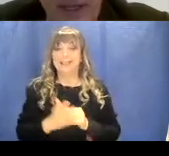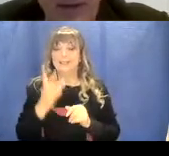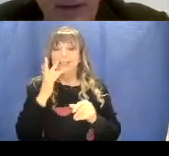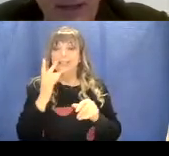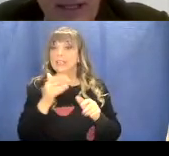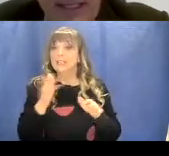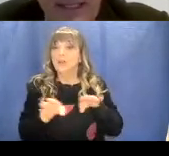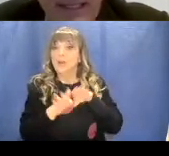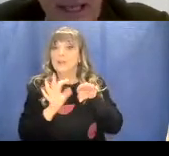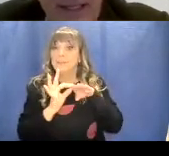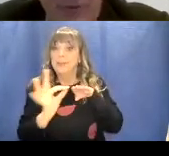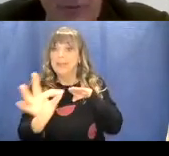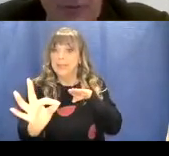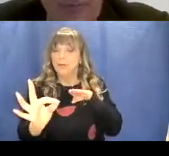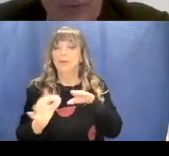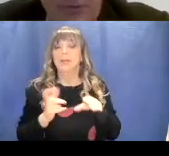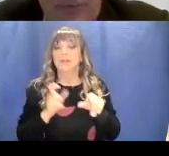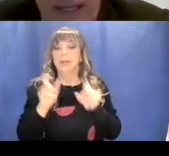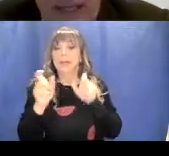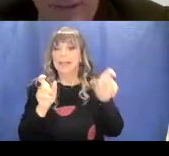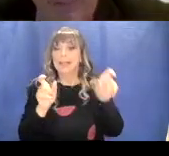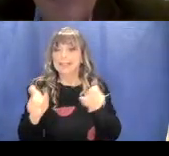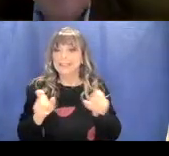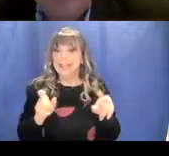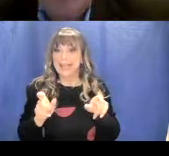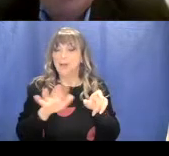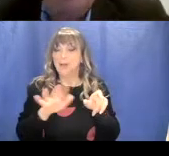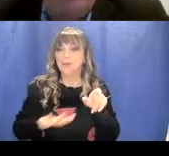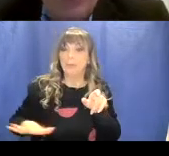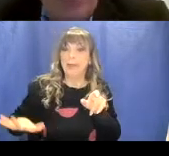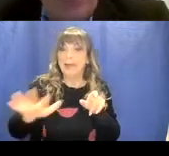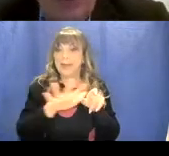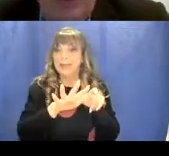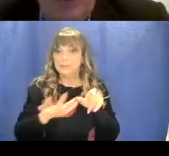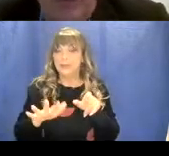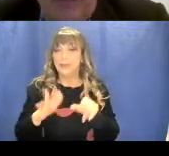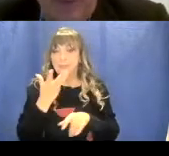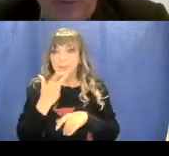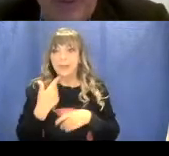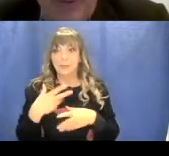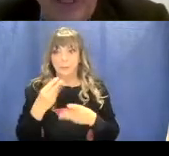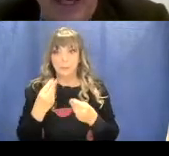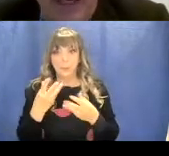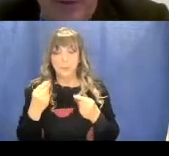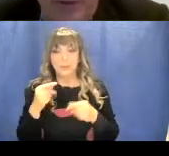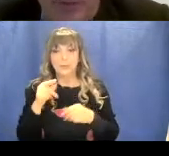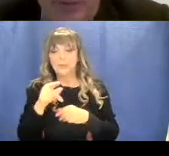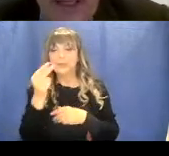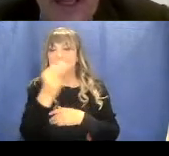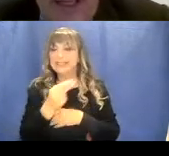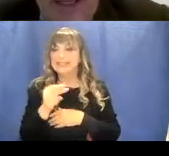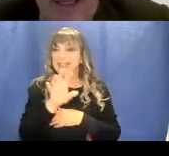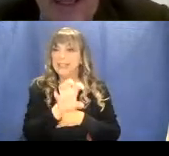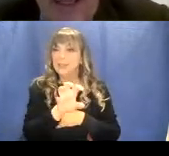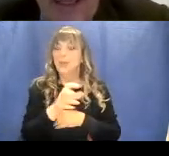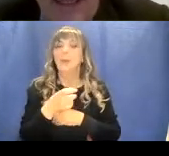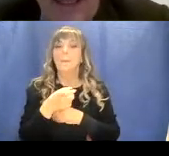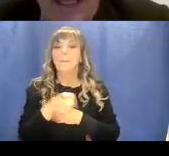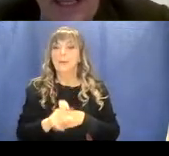insieme tassella know lo spazio a me piace molto questo disegno perché